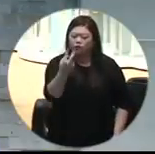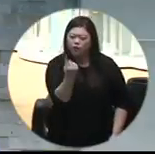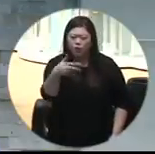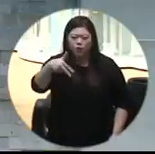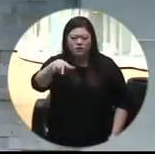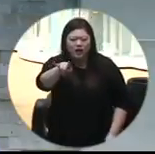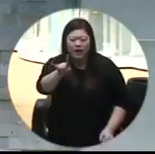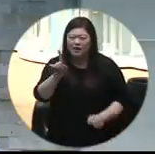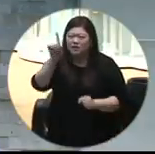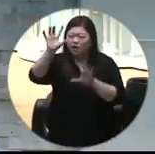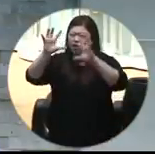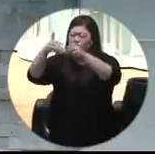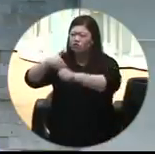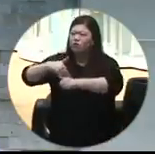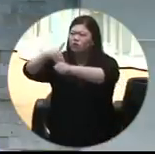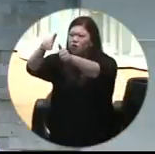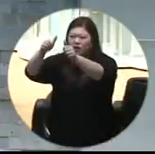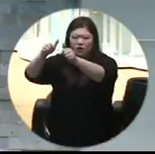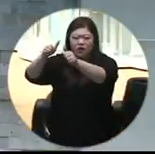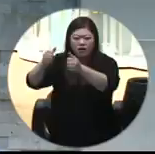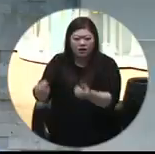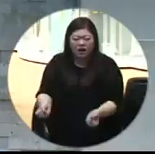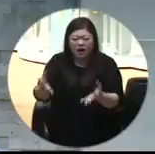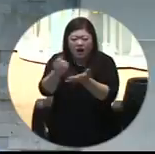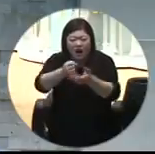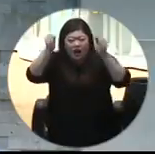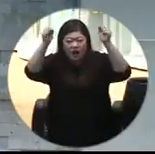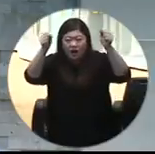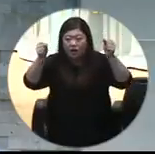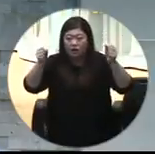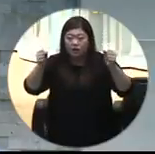된다고 그렇게 속이고 있습니다.